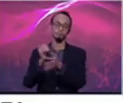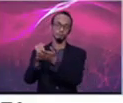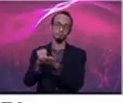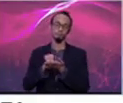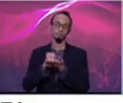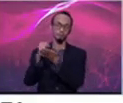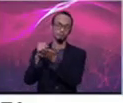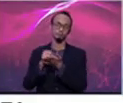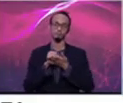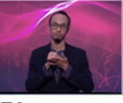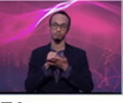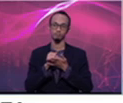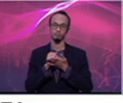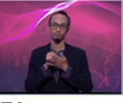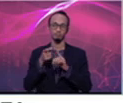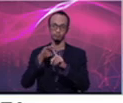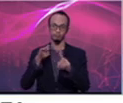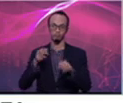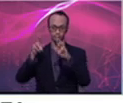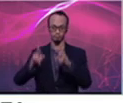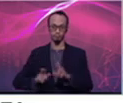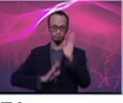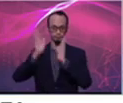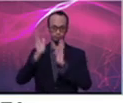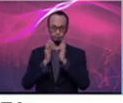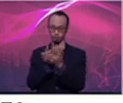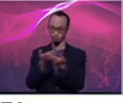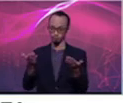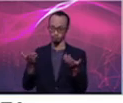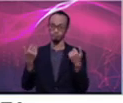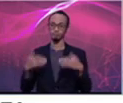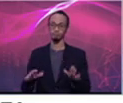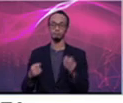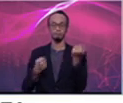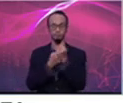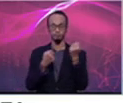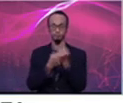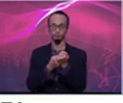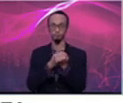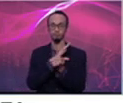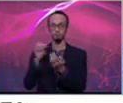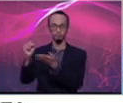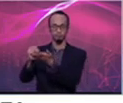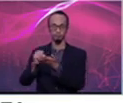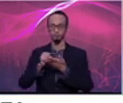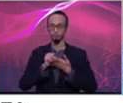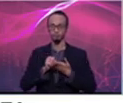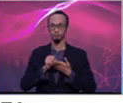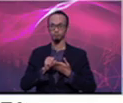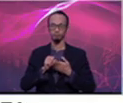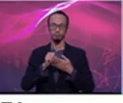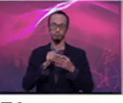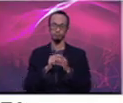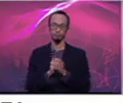penyumbang-penyumbang di daripada rakyat Malaysia luar sana yang telah menyokong dan dan menyumbang melalui